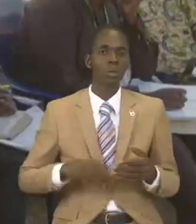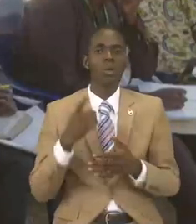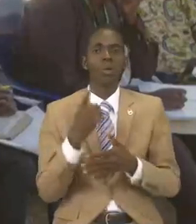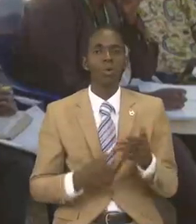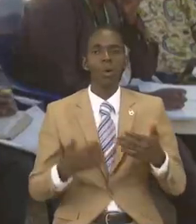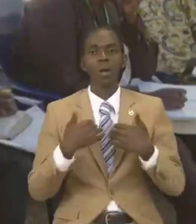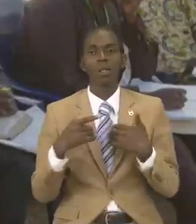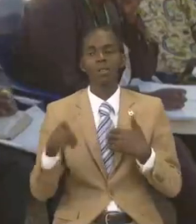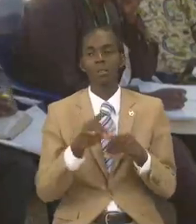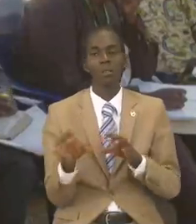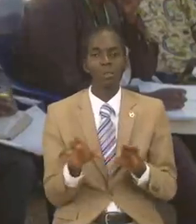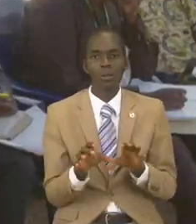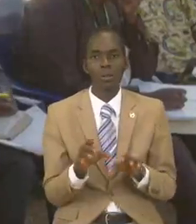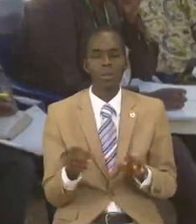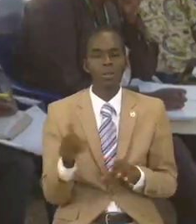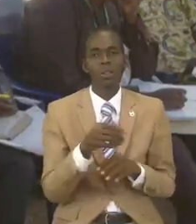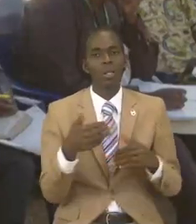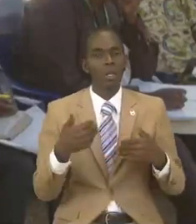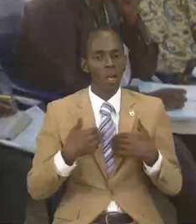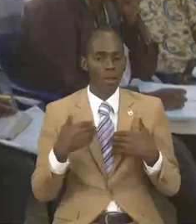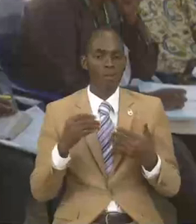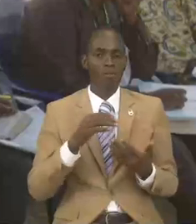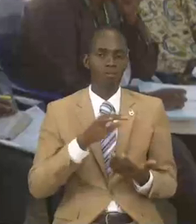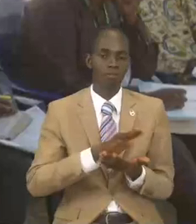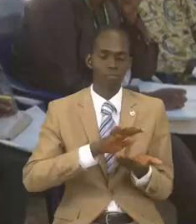Ils ont crucifié la chair